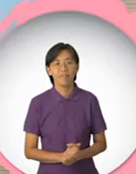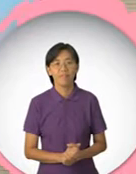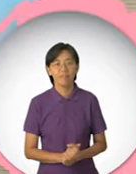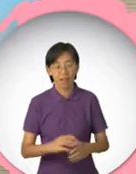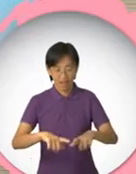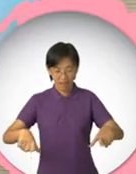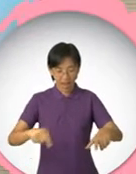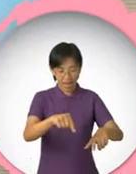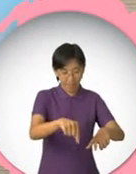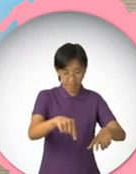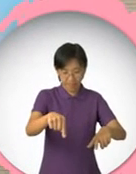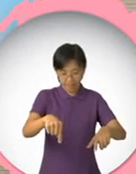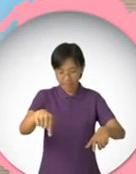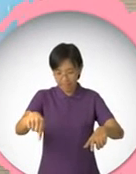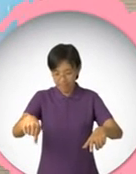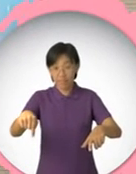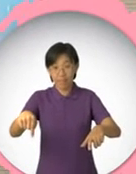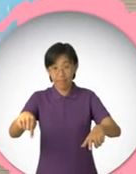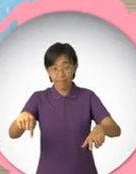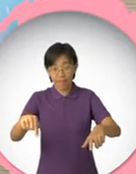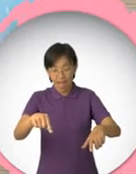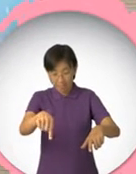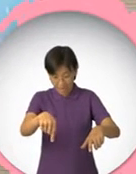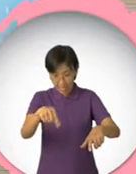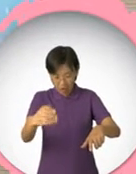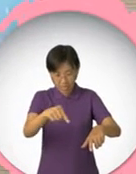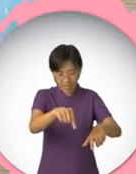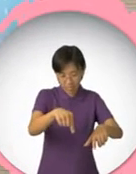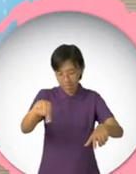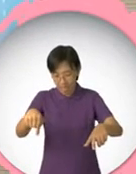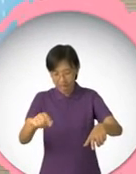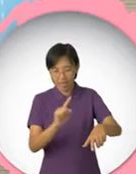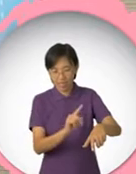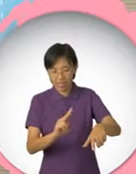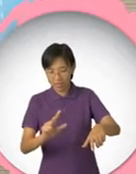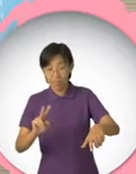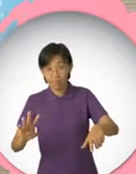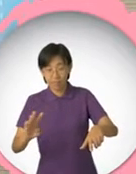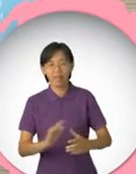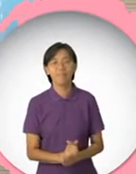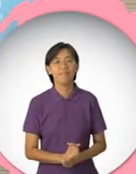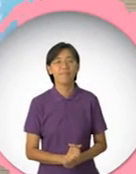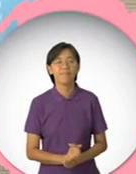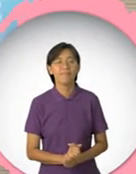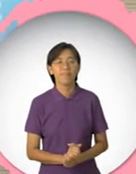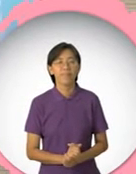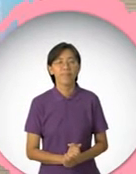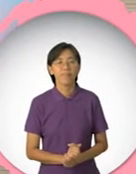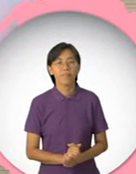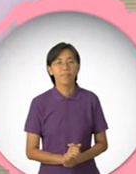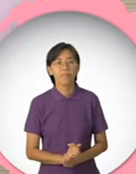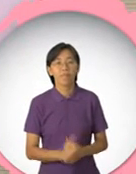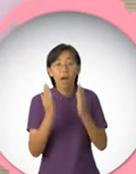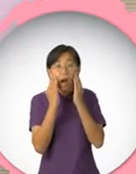งตรงกลางก่อนนะคะแล้วก็แบ่งครึ่งของครึ่ง ครึ่งอันนี้คือพับ4ก่อนครับผม นะคะทีนี้เนี่ยข้อควรระวังคือถ้ามีแป้งนวลติด